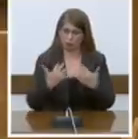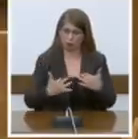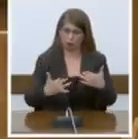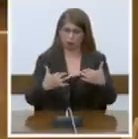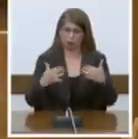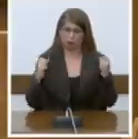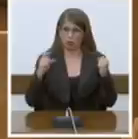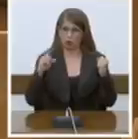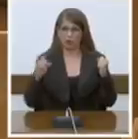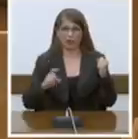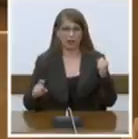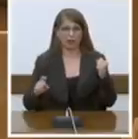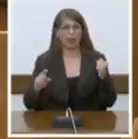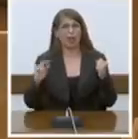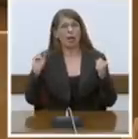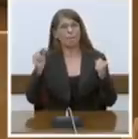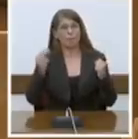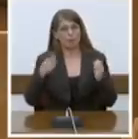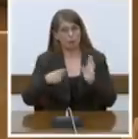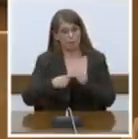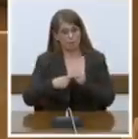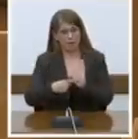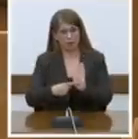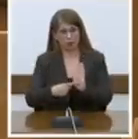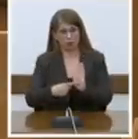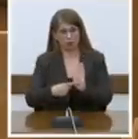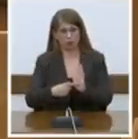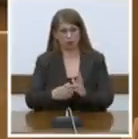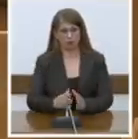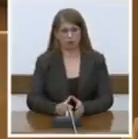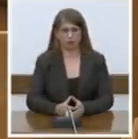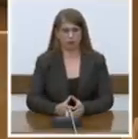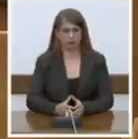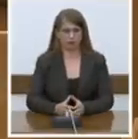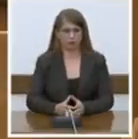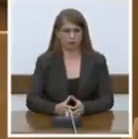με βουλευτές παρόντες,